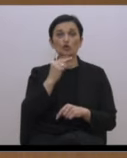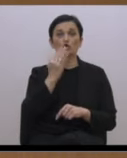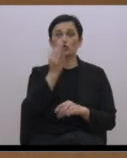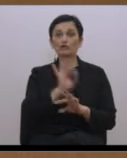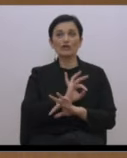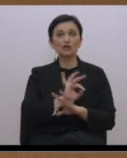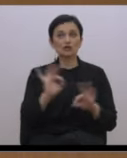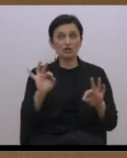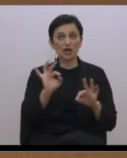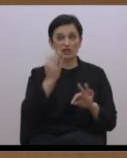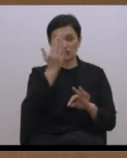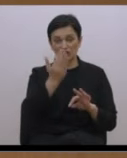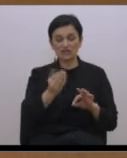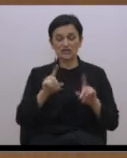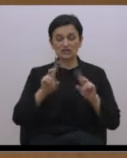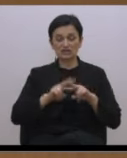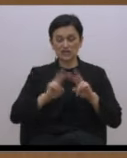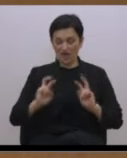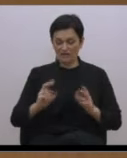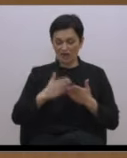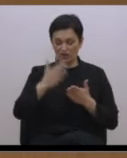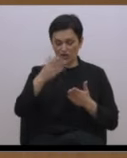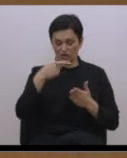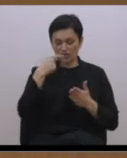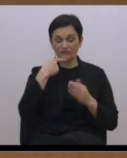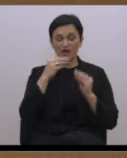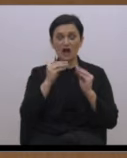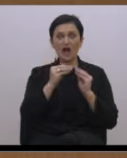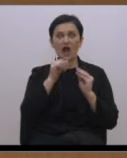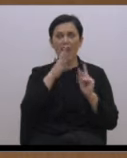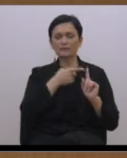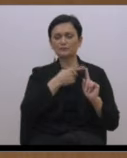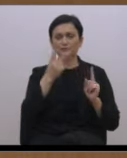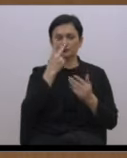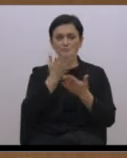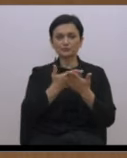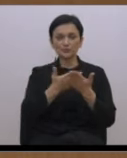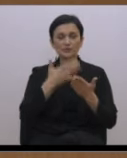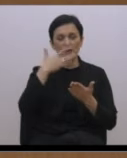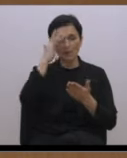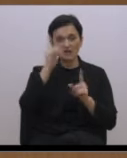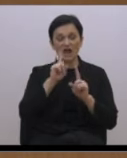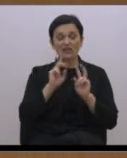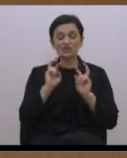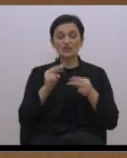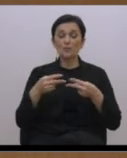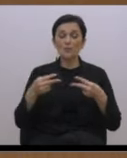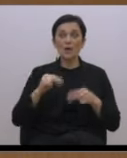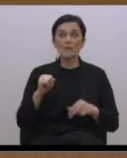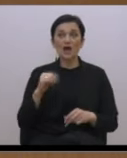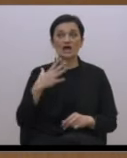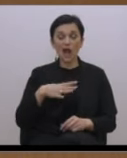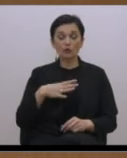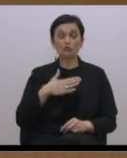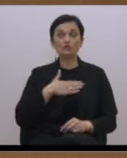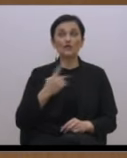შესანიშნავად ბრძანდებით მაგ სავარძელში. მან თქვა ესეთი რამ: 10 წლეულებია ვაჩვენებთ ამერიკას, რას ნიშნავს პარტნიორობა და მეგობრობა ქართულად და